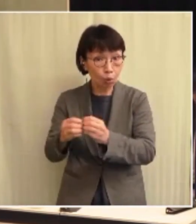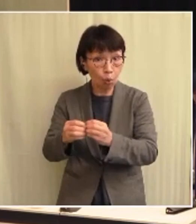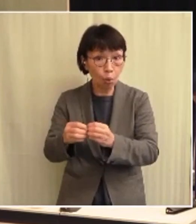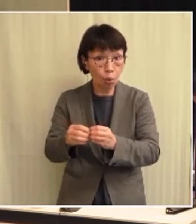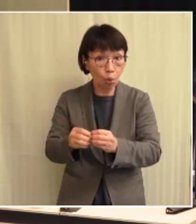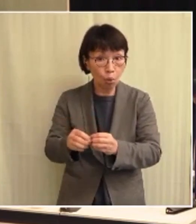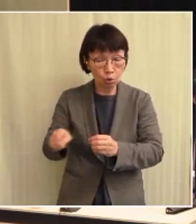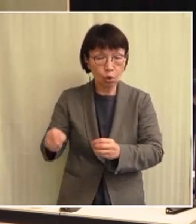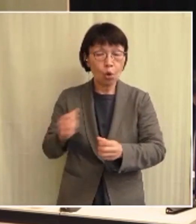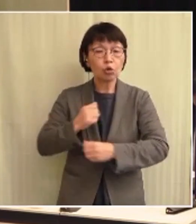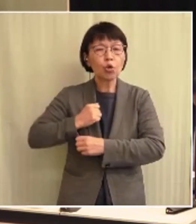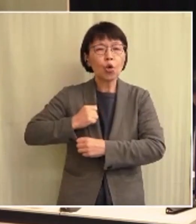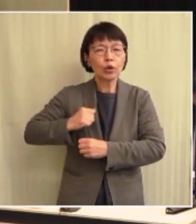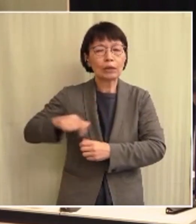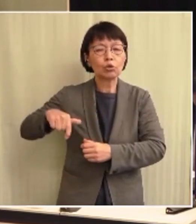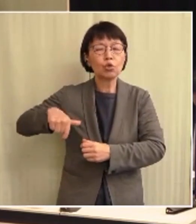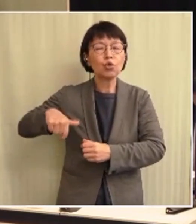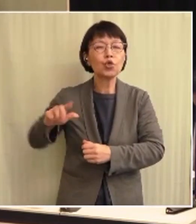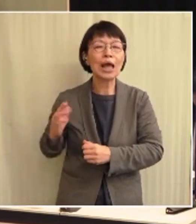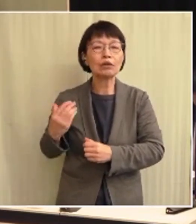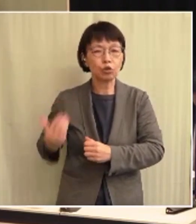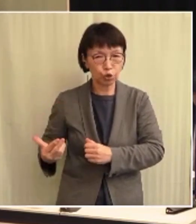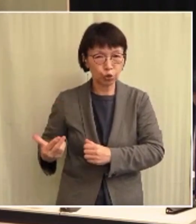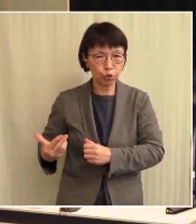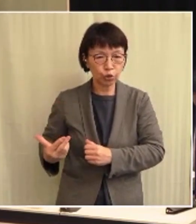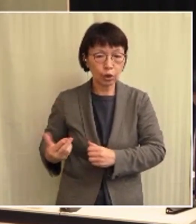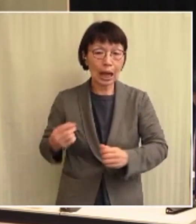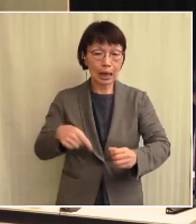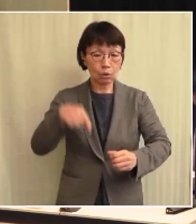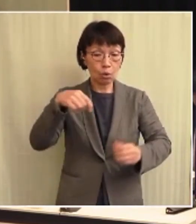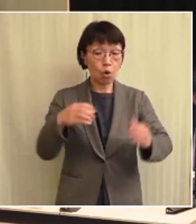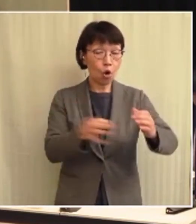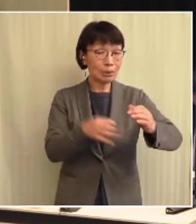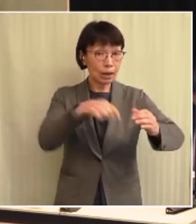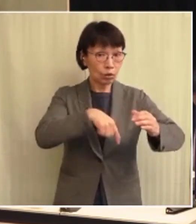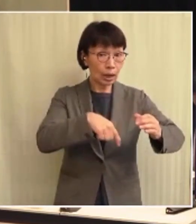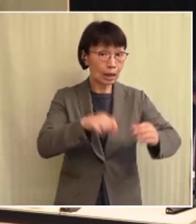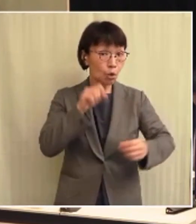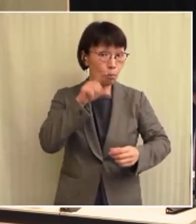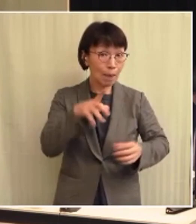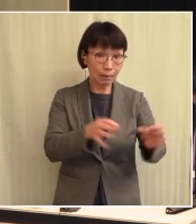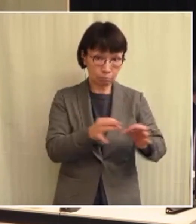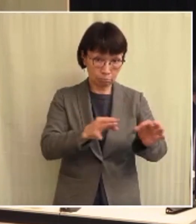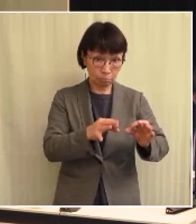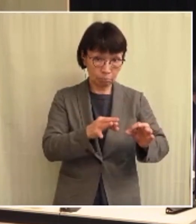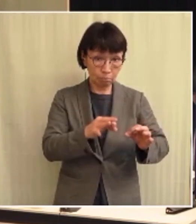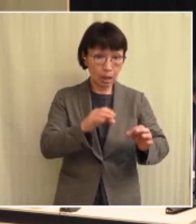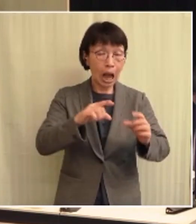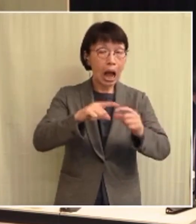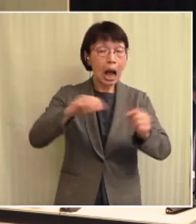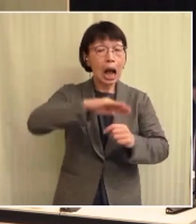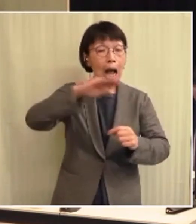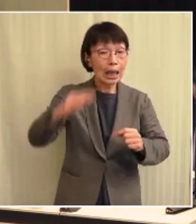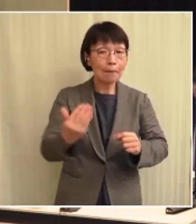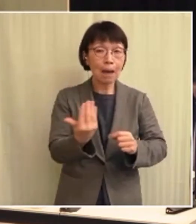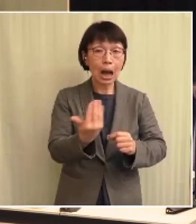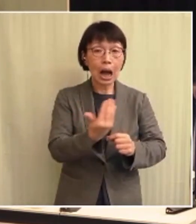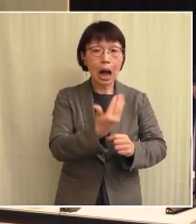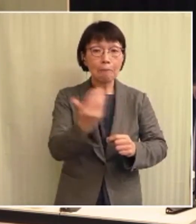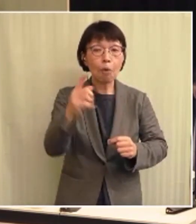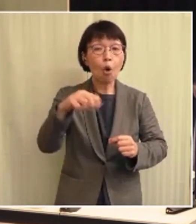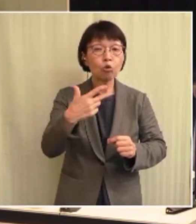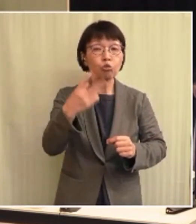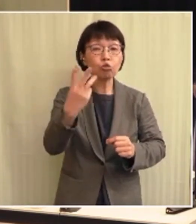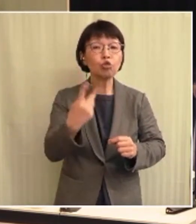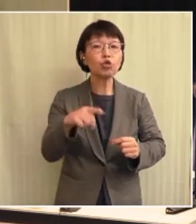シュフーズ株式会社、それからインストアベーカリーの株式会社葉山ボンジュールの2社を有する企業グループ